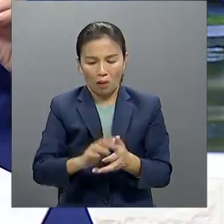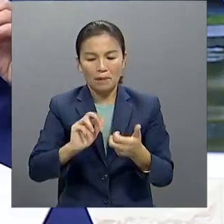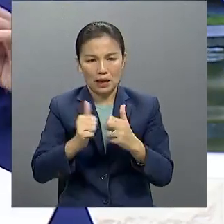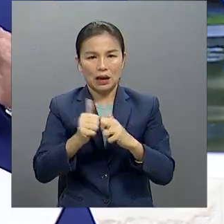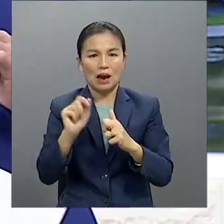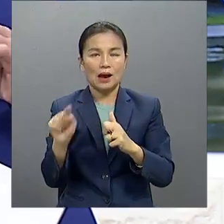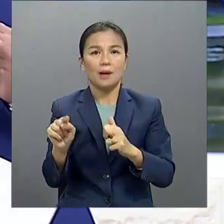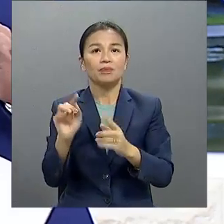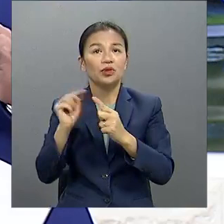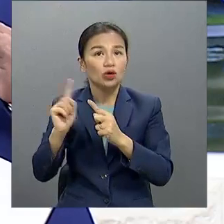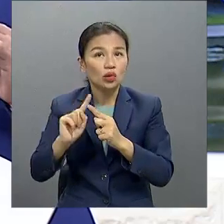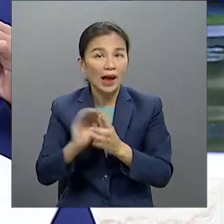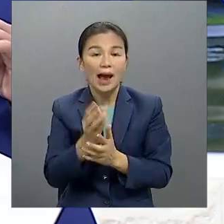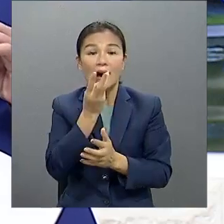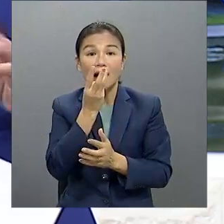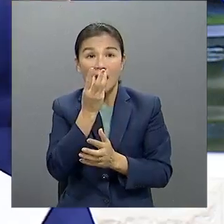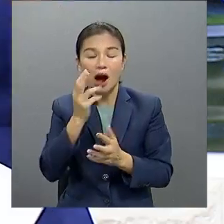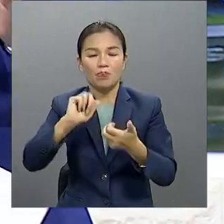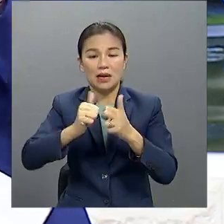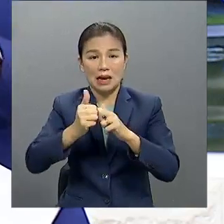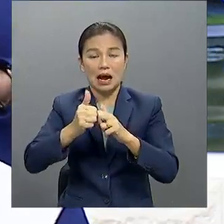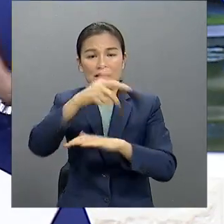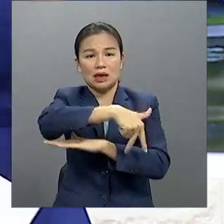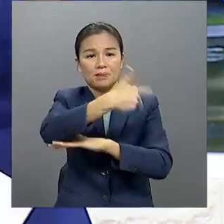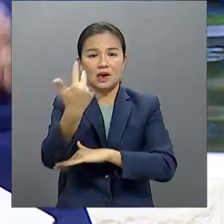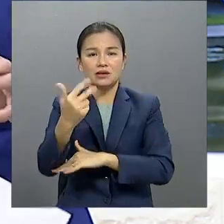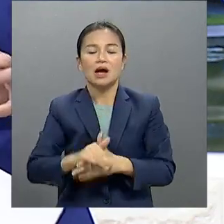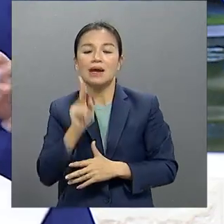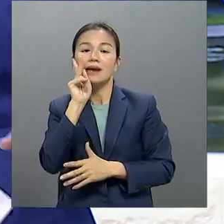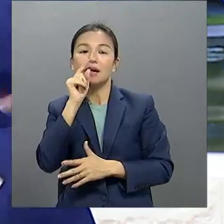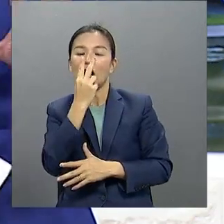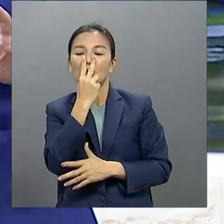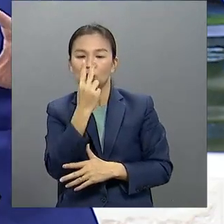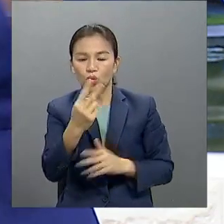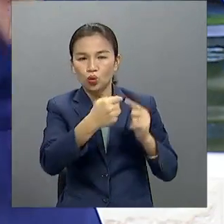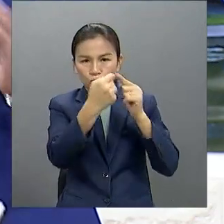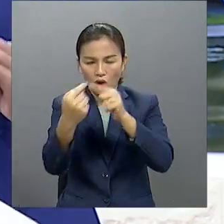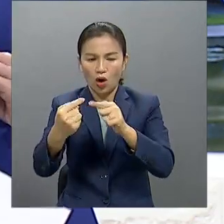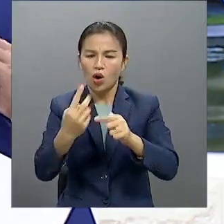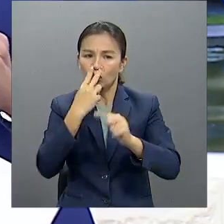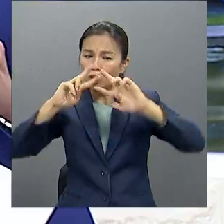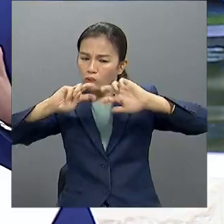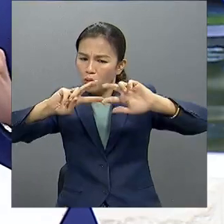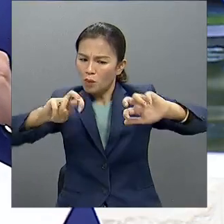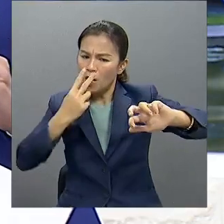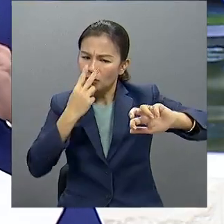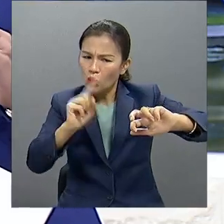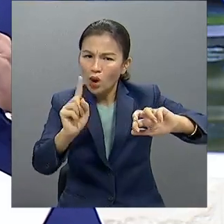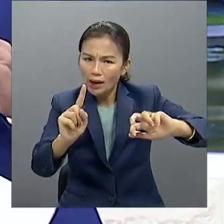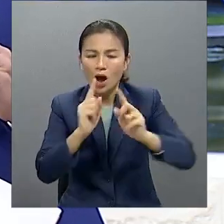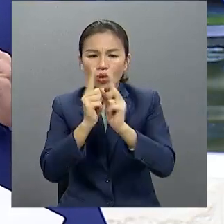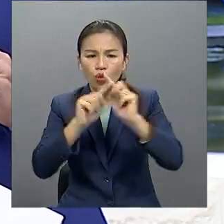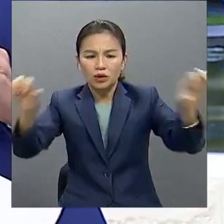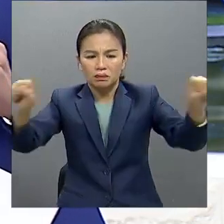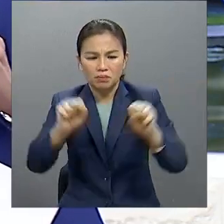างทีมข่าวร้องทุกข์ลงไปนี้จะส่งผู้สื่อข่าวไปตามกันต่อถึงต้นตอเลยค่ะแล้วก็ไปพูดคุยกันว่าเอ๊ะจะสามารถช่วยเหลือเกษตรกร